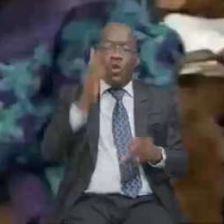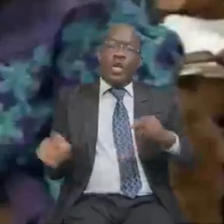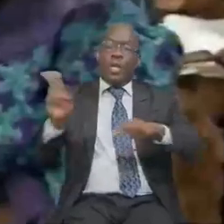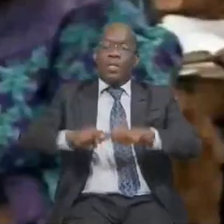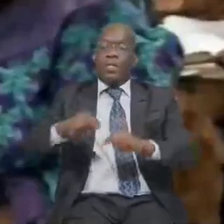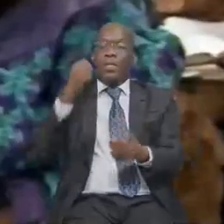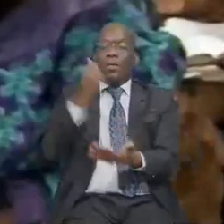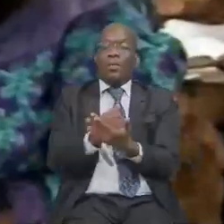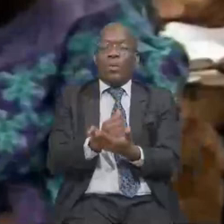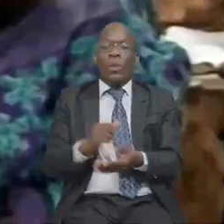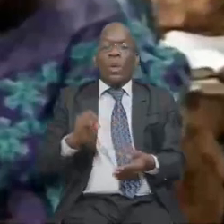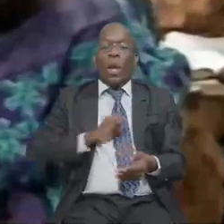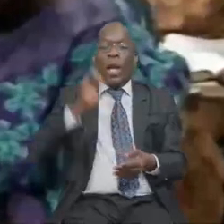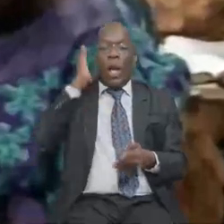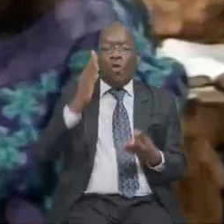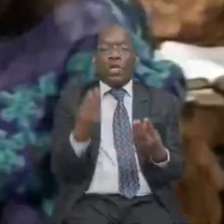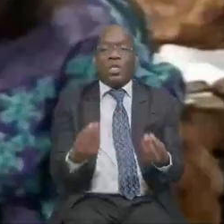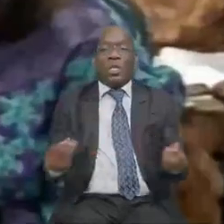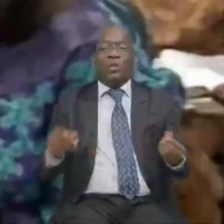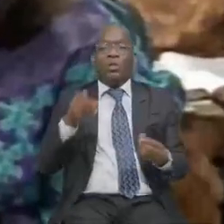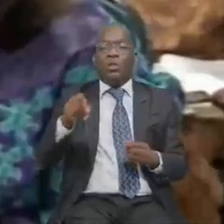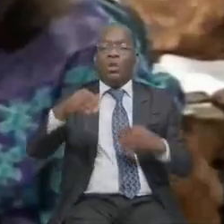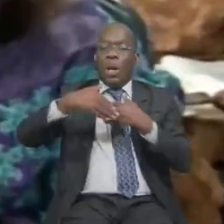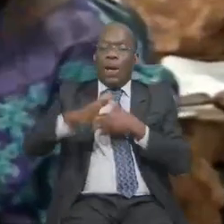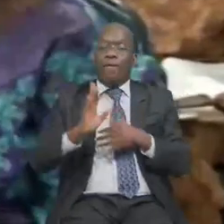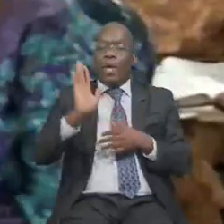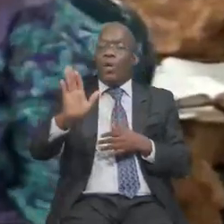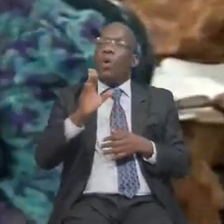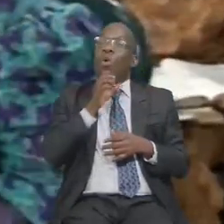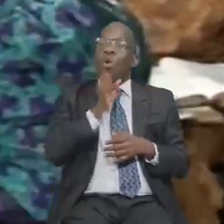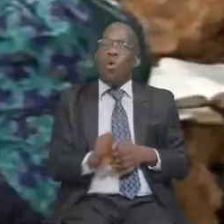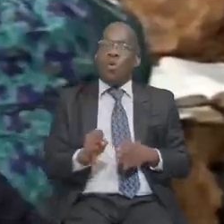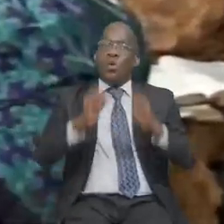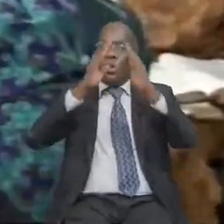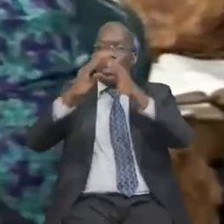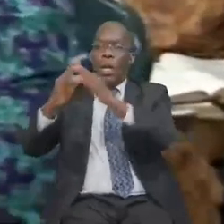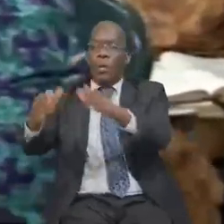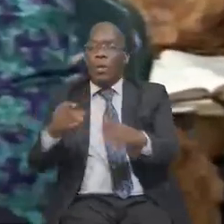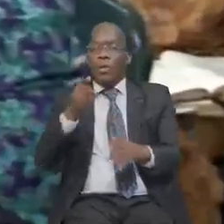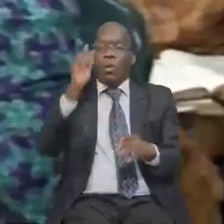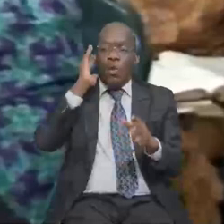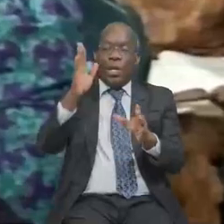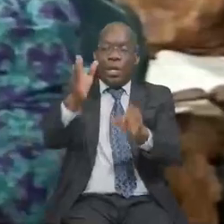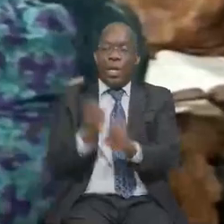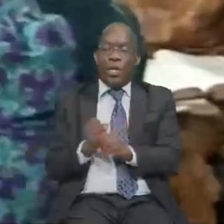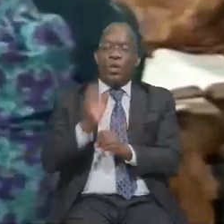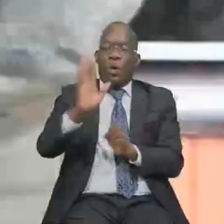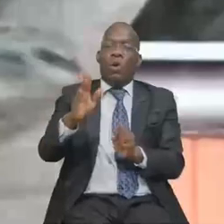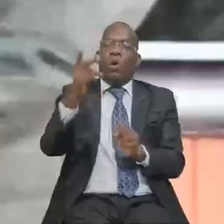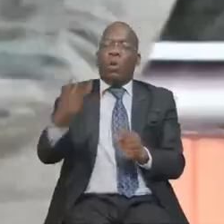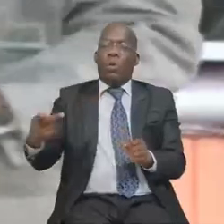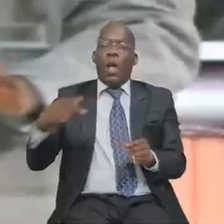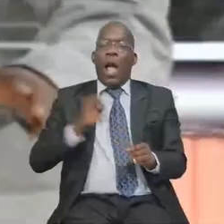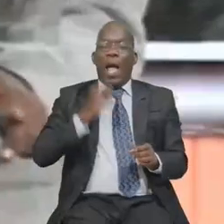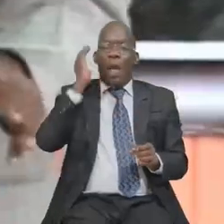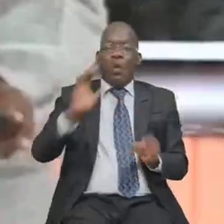Je veux que vous soyez habités comme auparavant. Et tu vas oublier tes chagrins. Et je vous ferai plus de